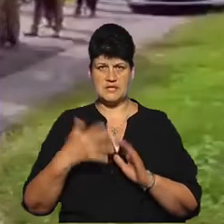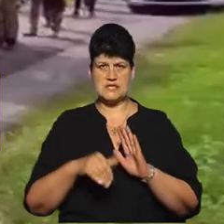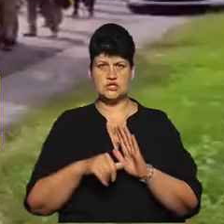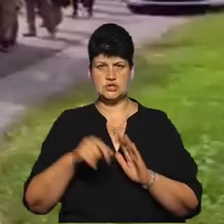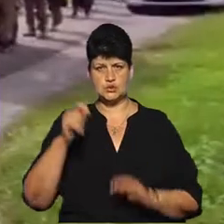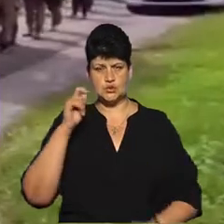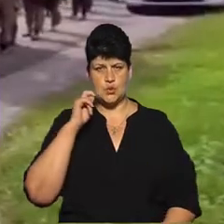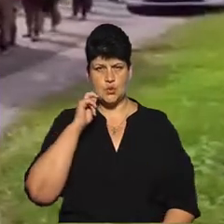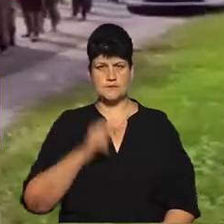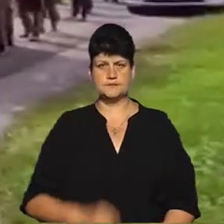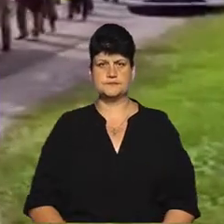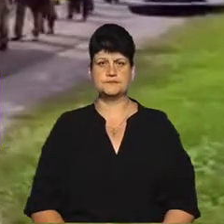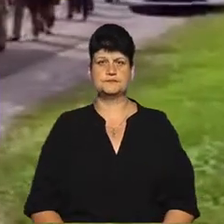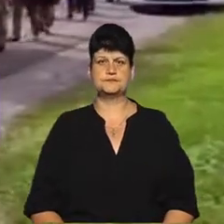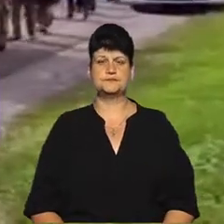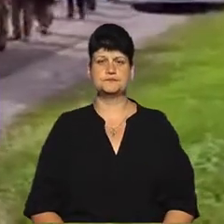років.